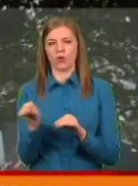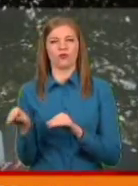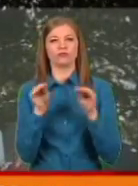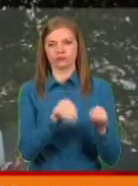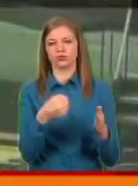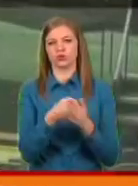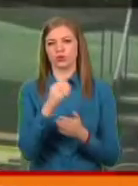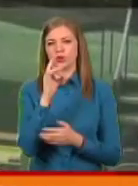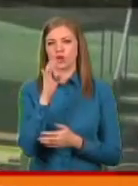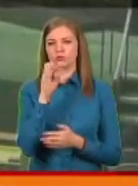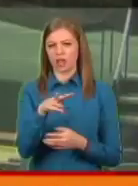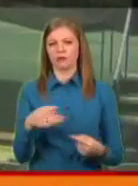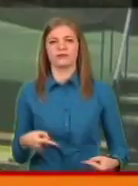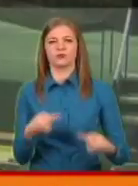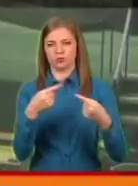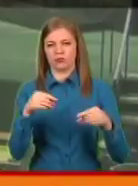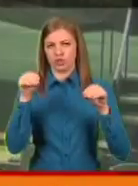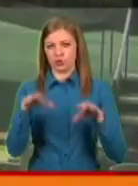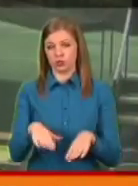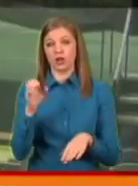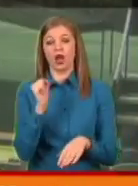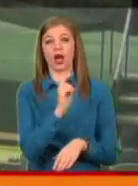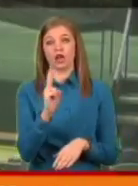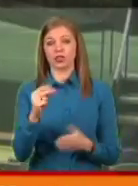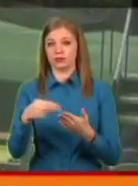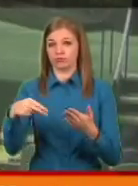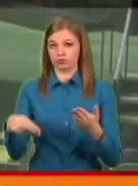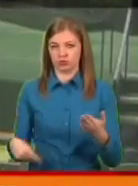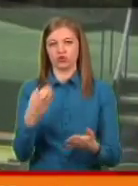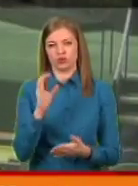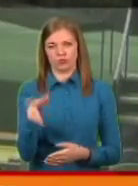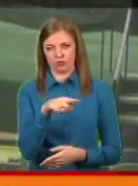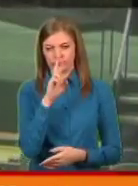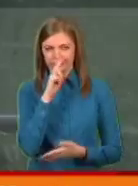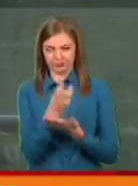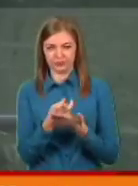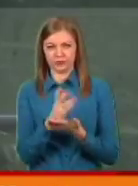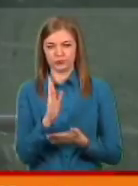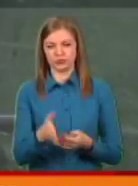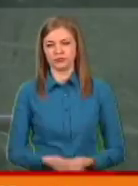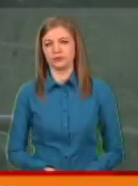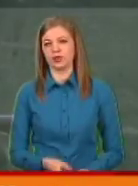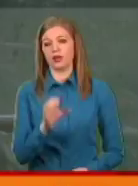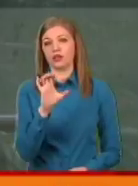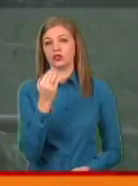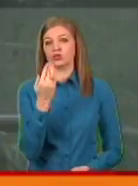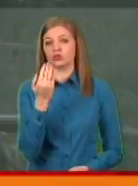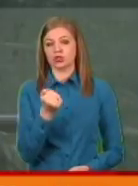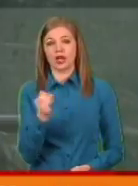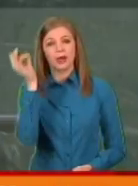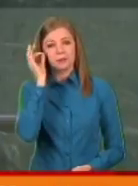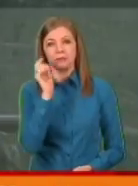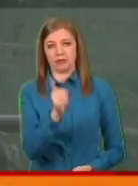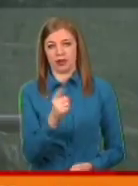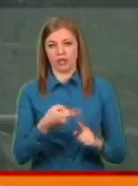до Єрусалима всупереч резолюції, а ті, хто її ухвалив, іще пошкодують. Сполучені Штати пригадає